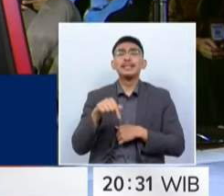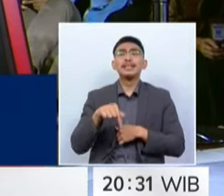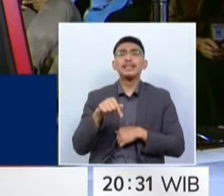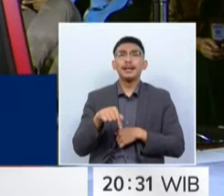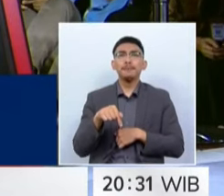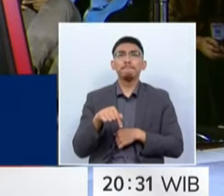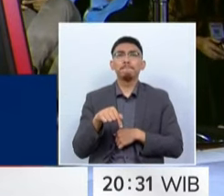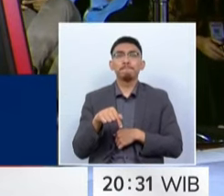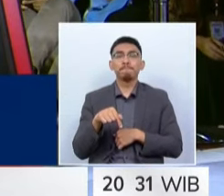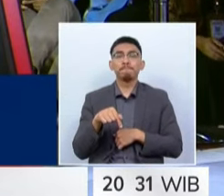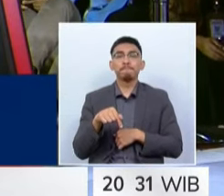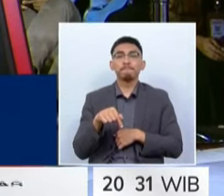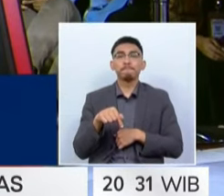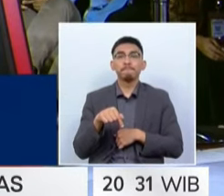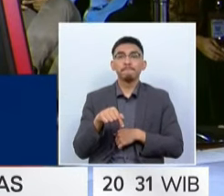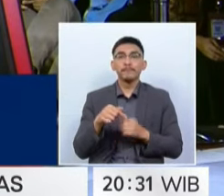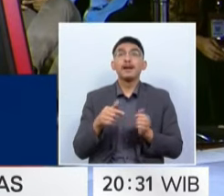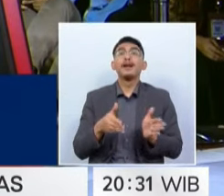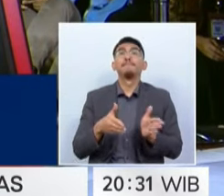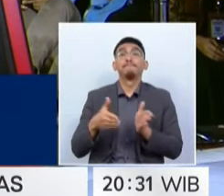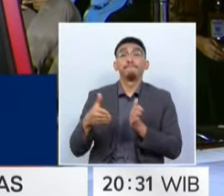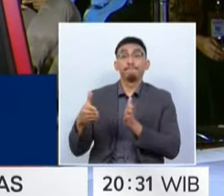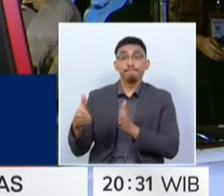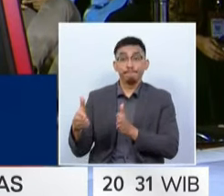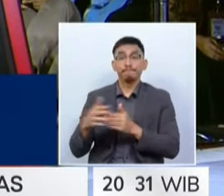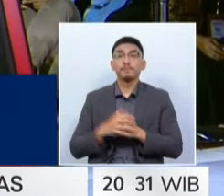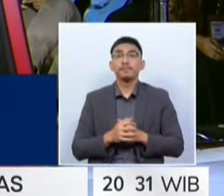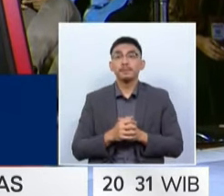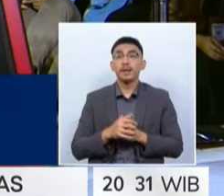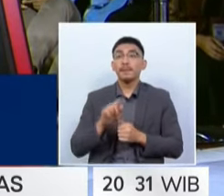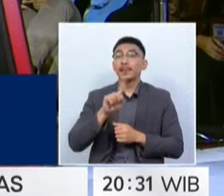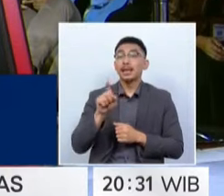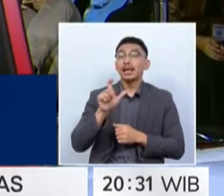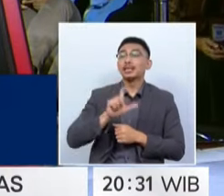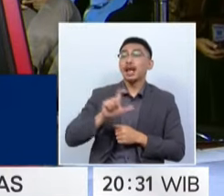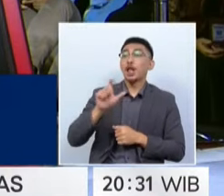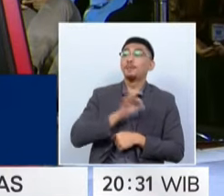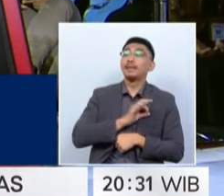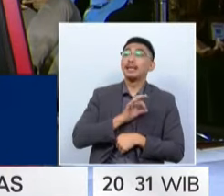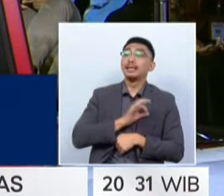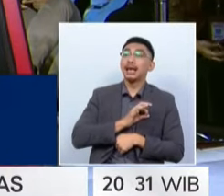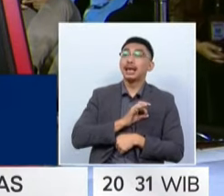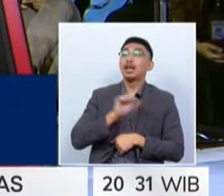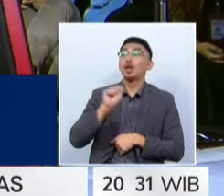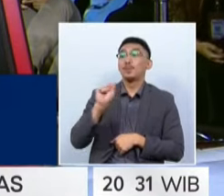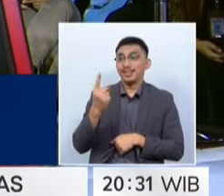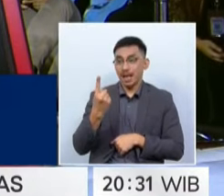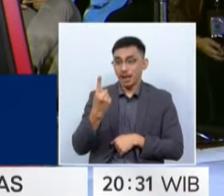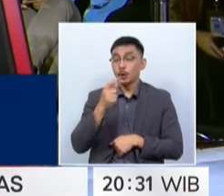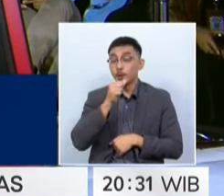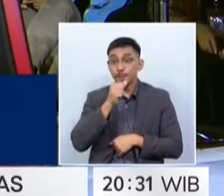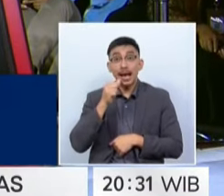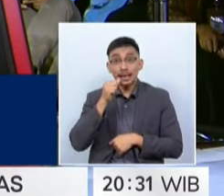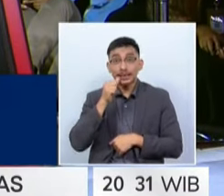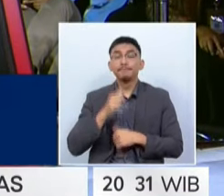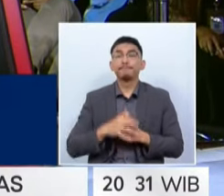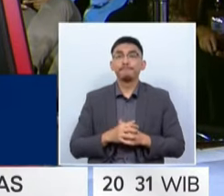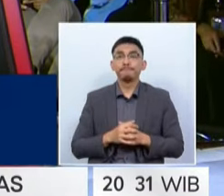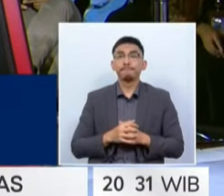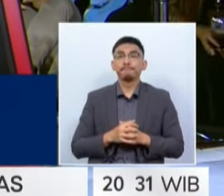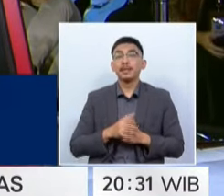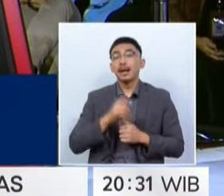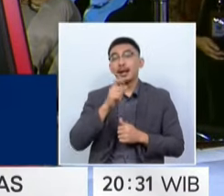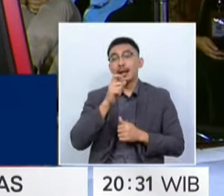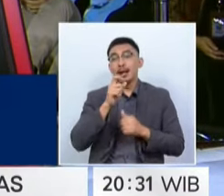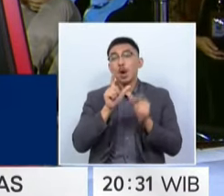kami beralih ke pertanyaan untuk calon Presiden nomor urut 1 Bapak Anis Baswedan dan kami persilakan kepada Prof Dr Widya